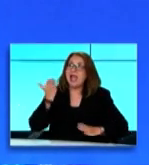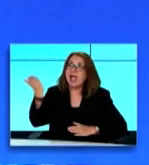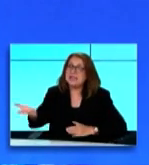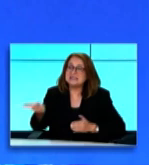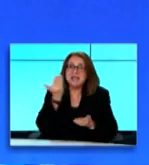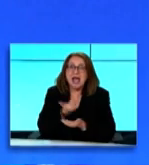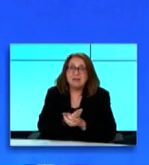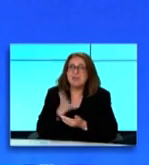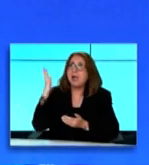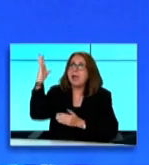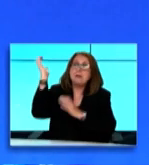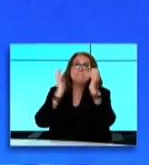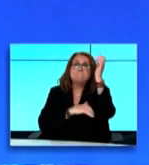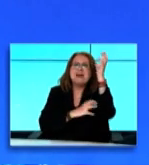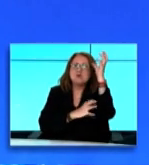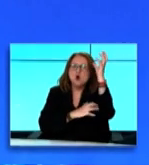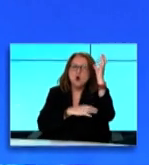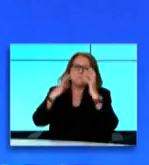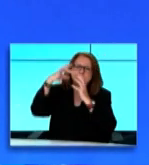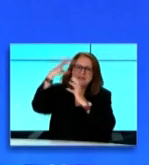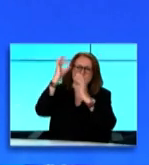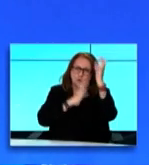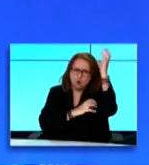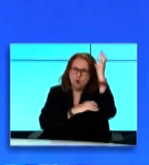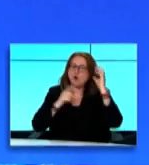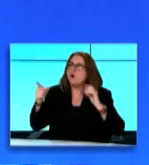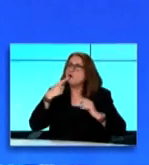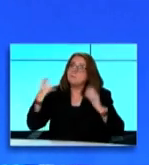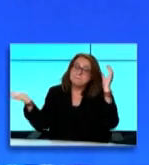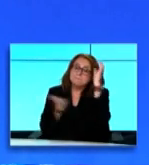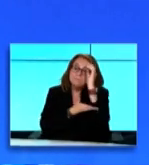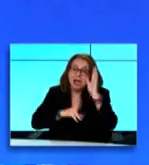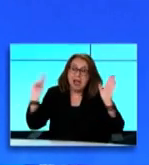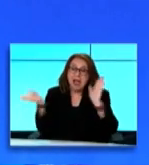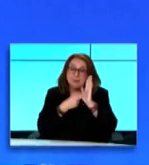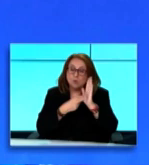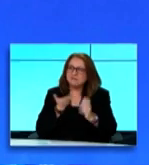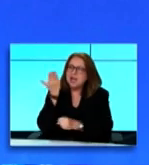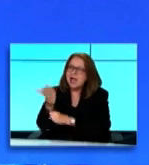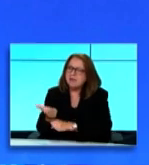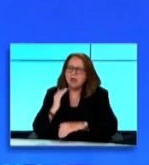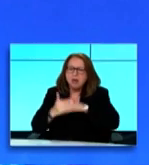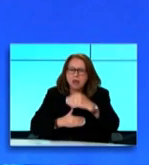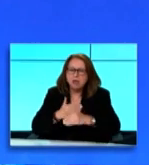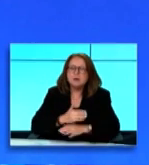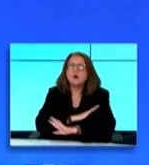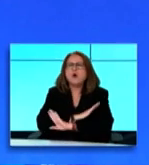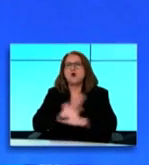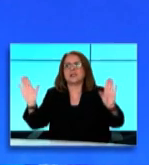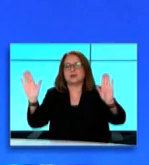έχουμε πολύ δρόμο μέχρι τη λήξη της αντιπυρικής περίοδου, τόνισε. Όπως είπε ο κ. Μητσοτάκης, η κλιματική κρίση είναι